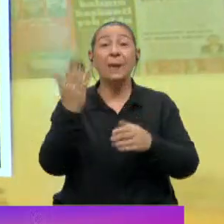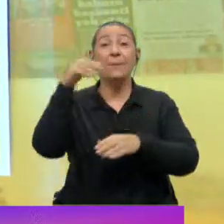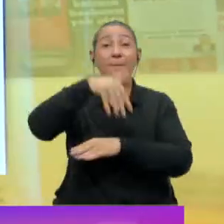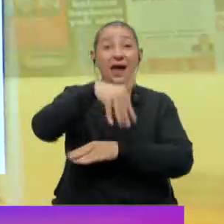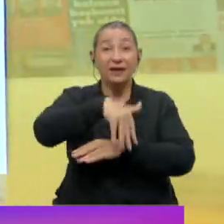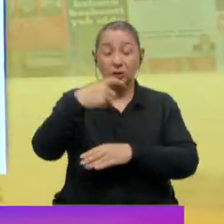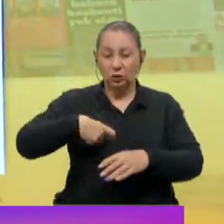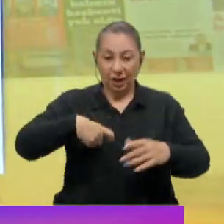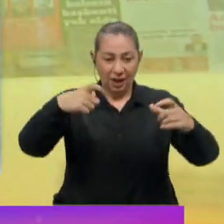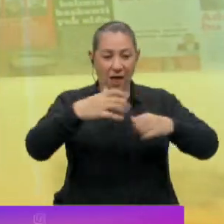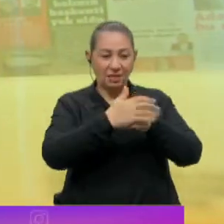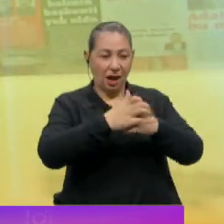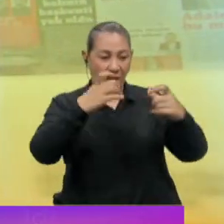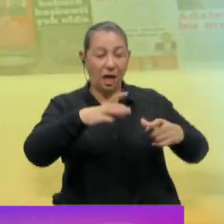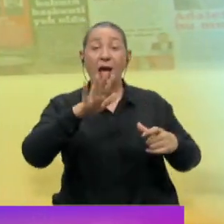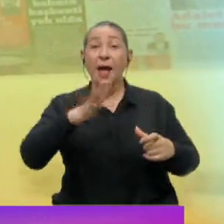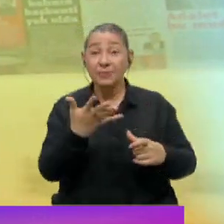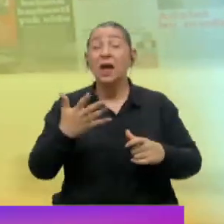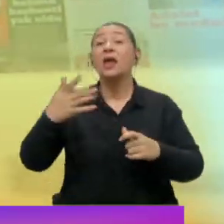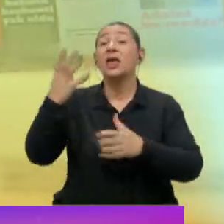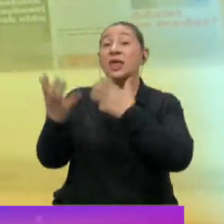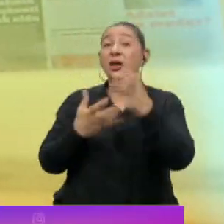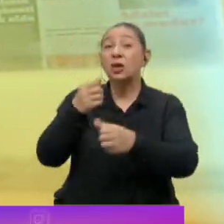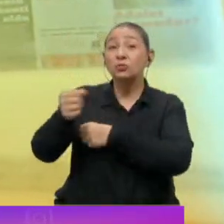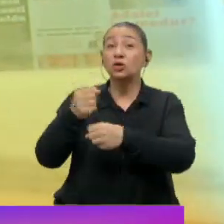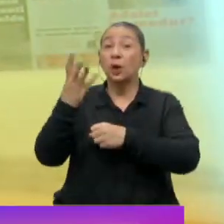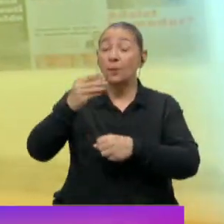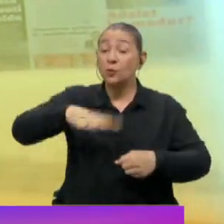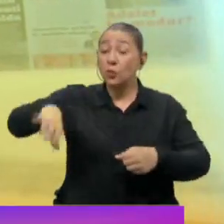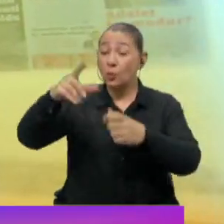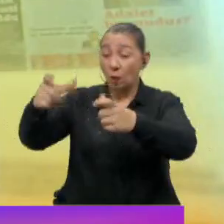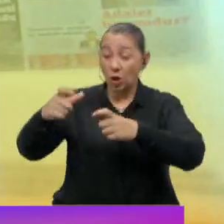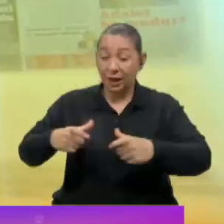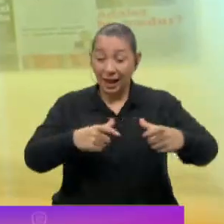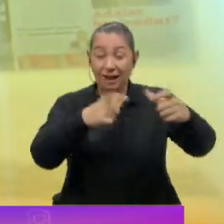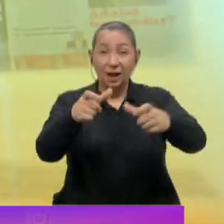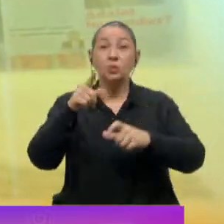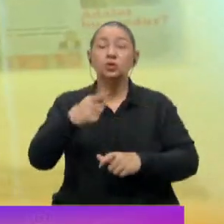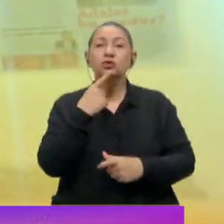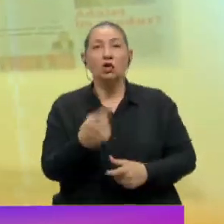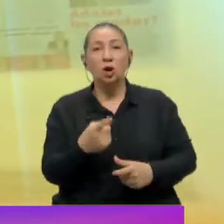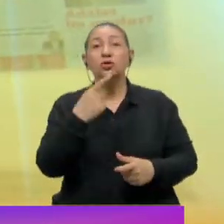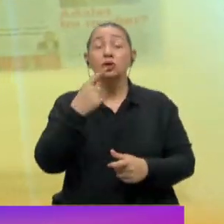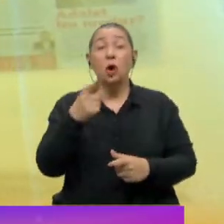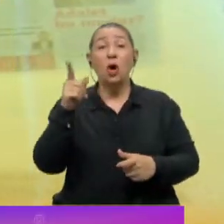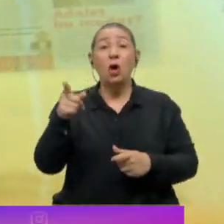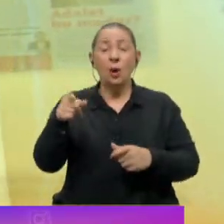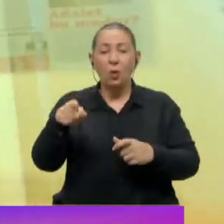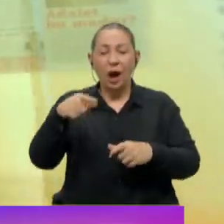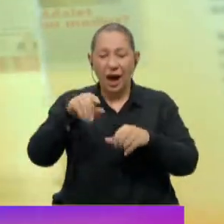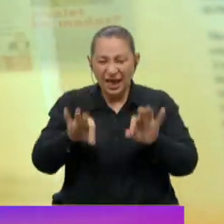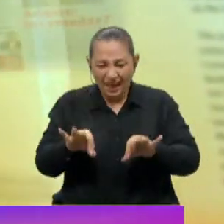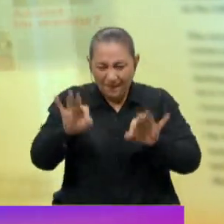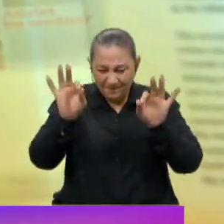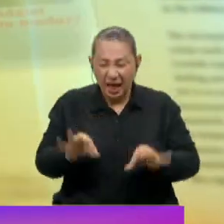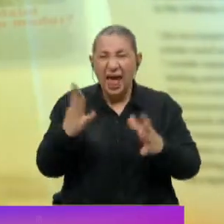Manavgat özelinde yani Antalya özelinde hemse yangınla mücadele eden tüm bölgeler özelinde bunu söylüyor. Diyor ki oraya bu andan